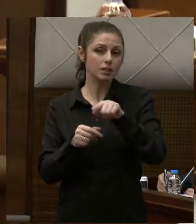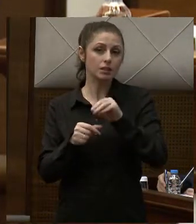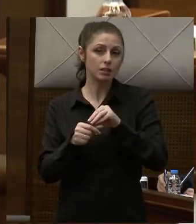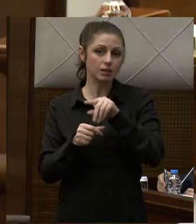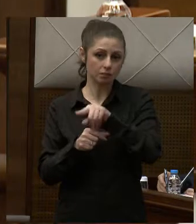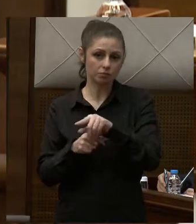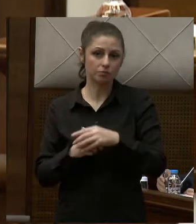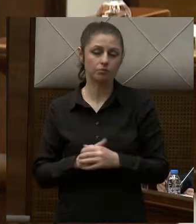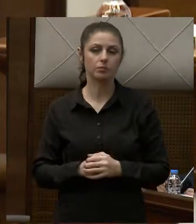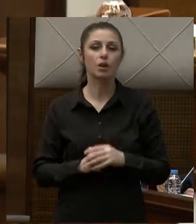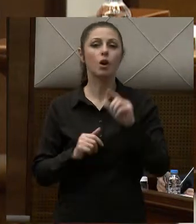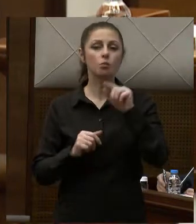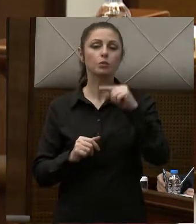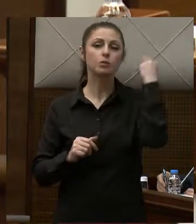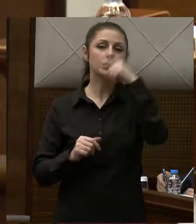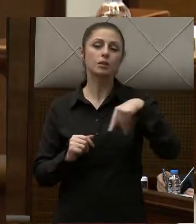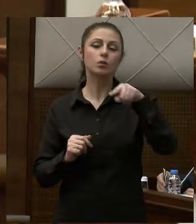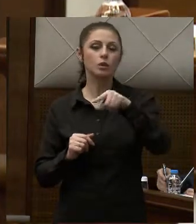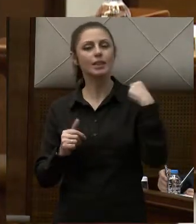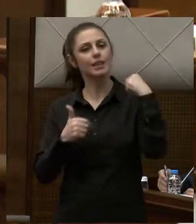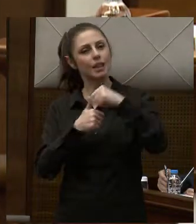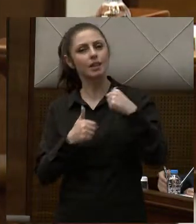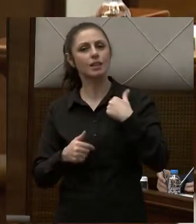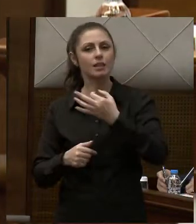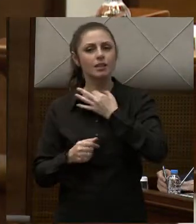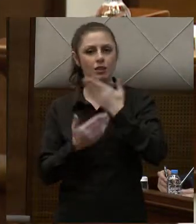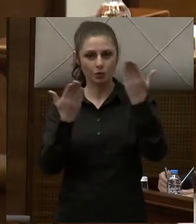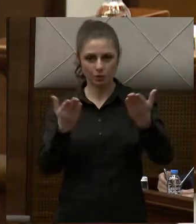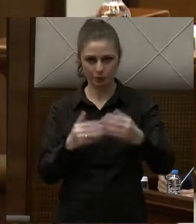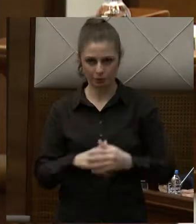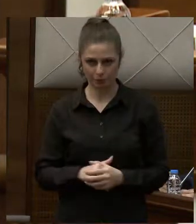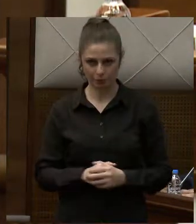dolayı onlara bir kez daha teşekkürlerimi sunuyorum.